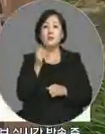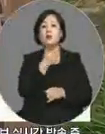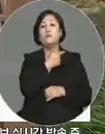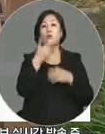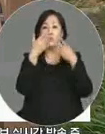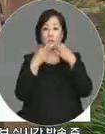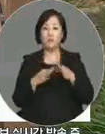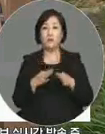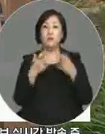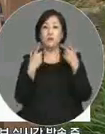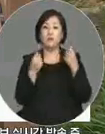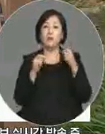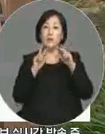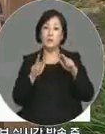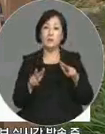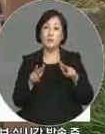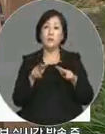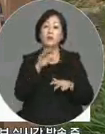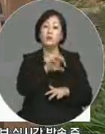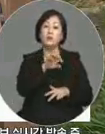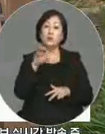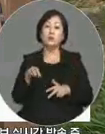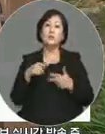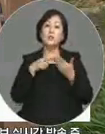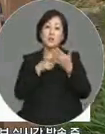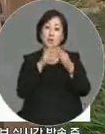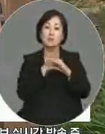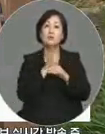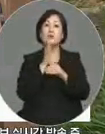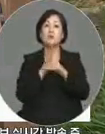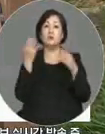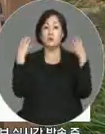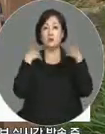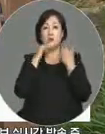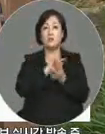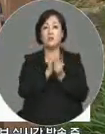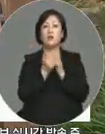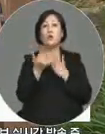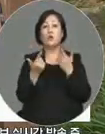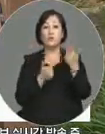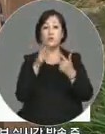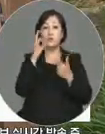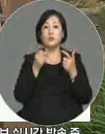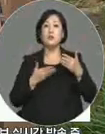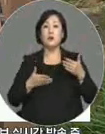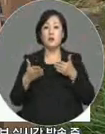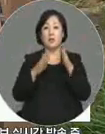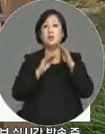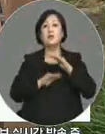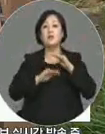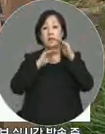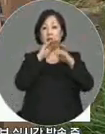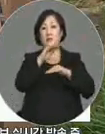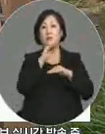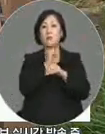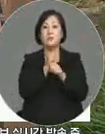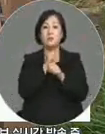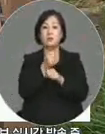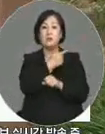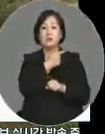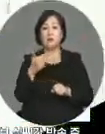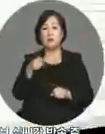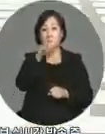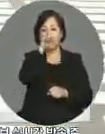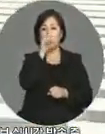들었는데 지금은 주민 제안을 통해서 중구청하고 협의하에 이 길을 만들어가지고 주민들이 굉장히 좋은 반응을 보이고